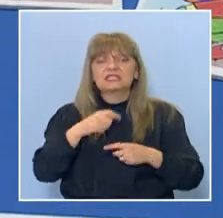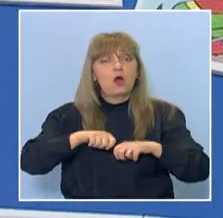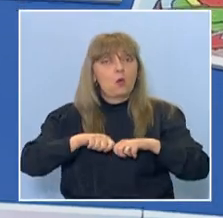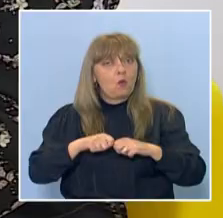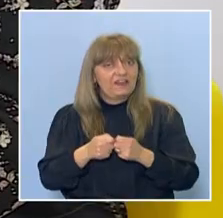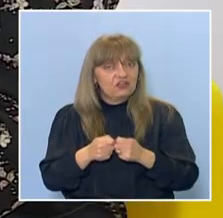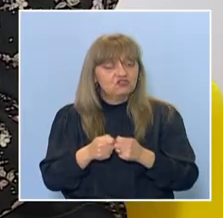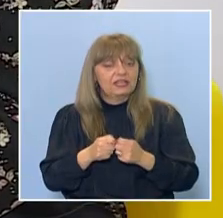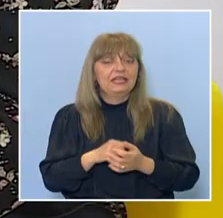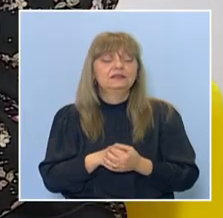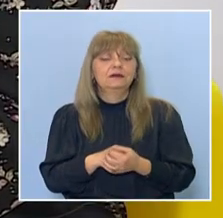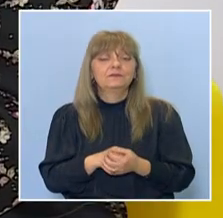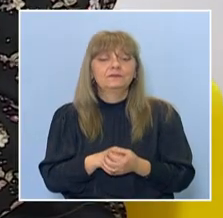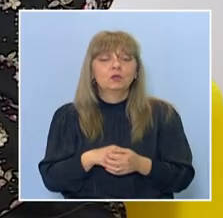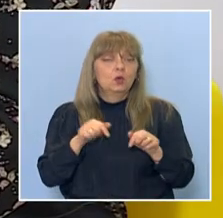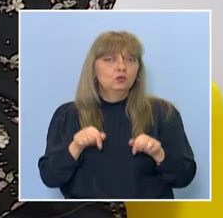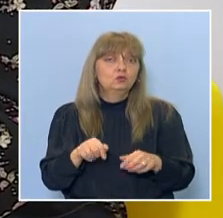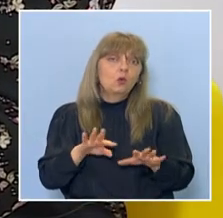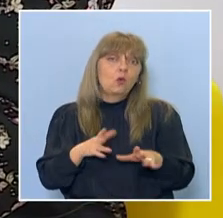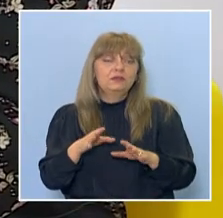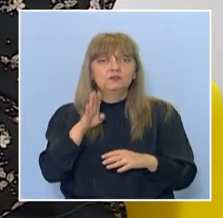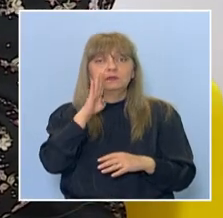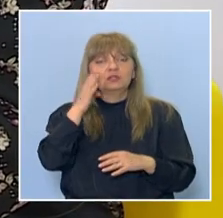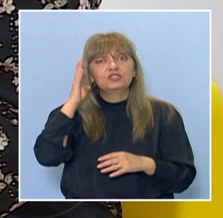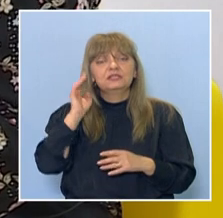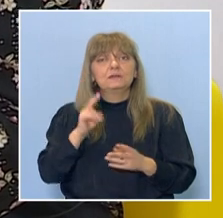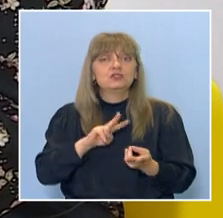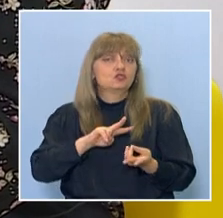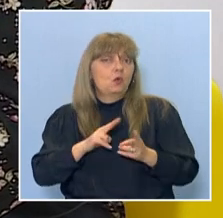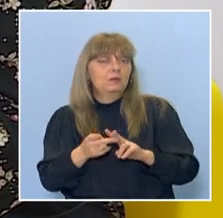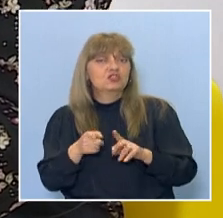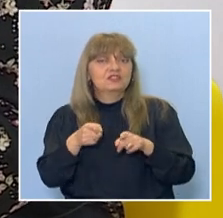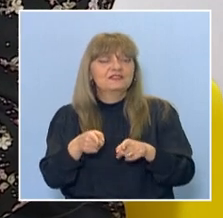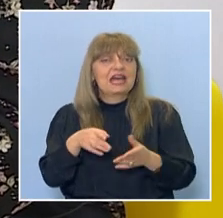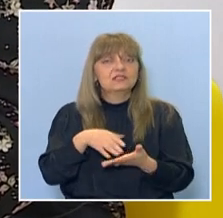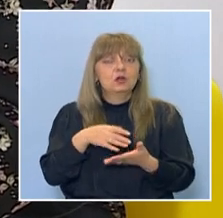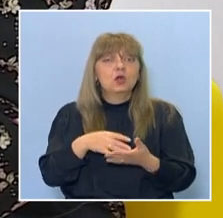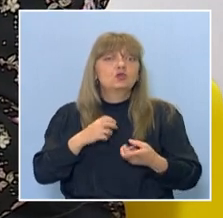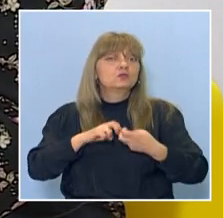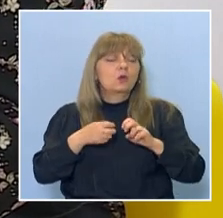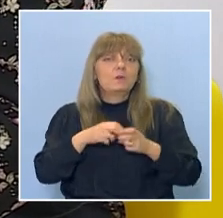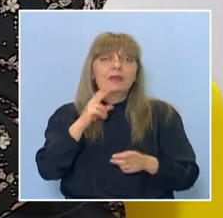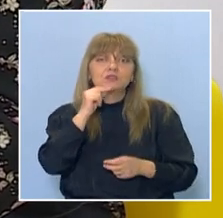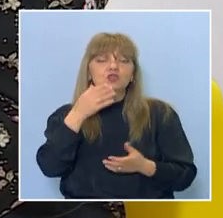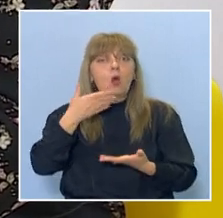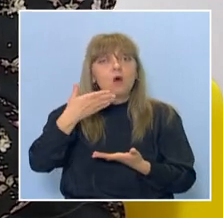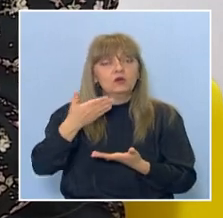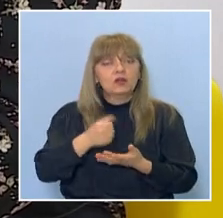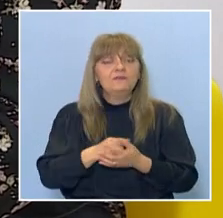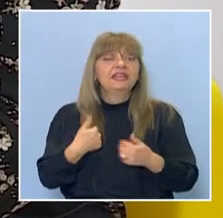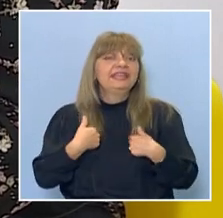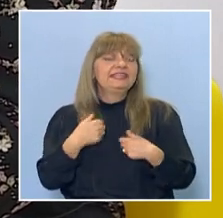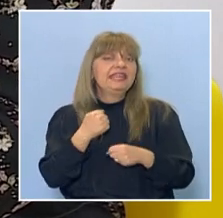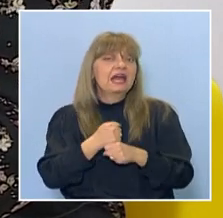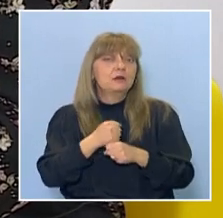уврежданията. Тук обикновено родителите се обръщат в тази услуга с проблем с говора. Ние работим с